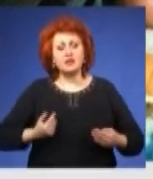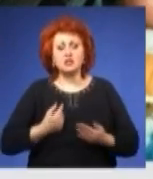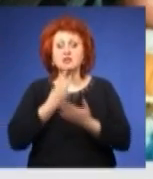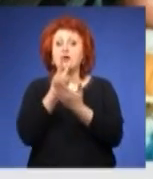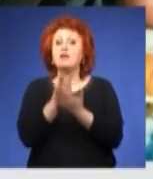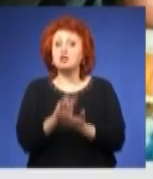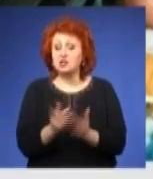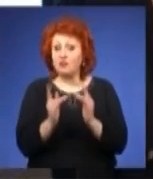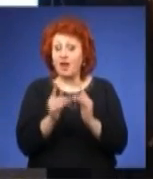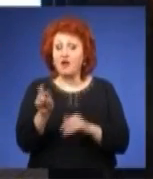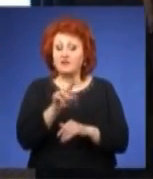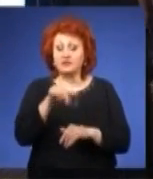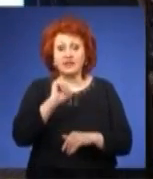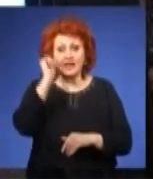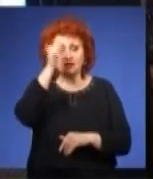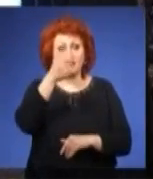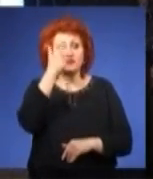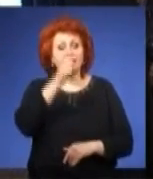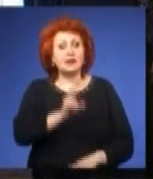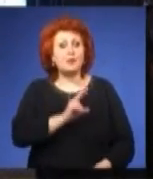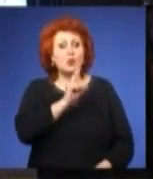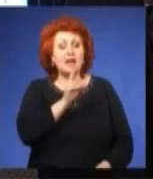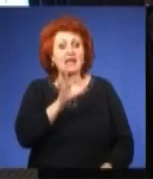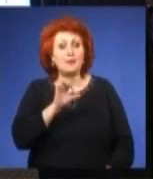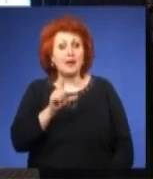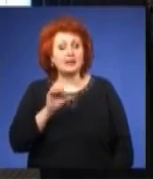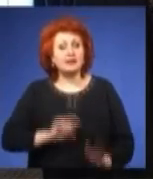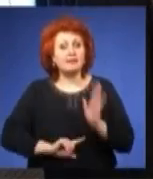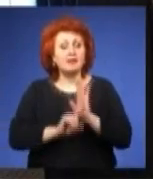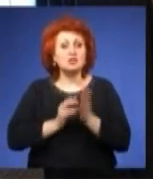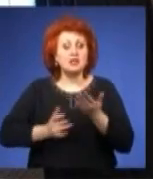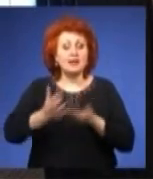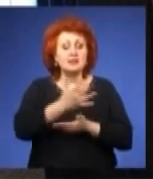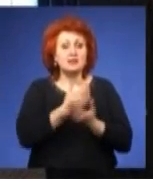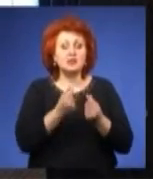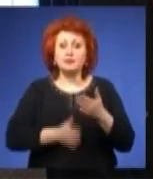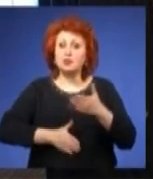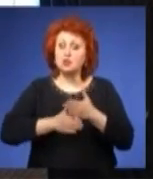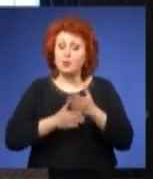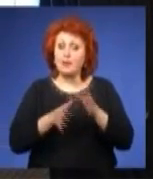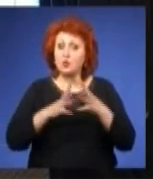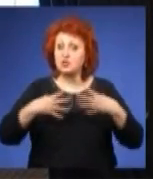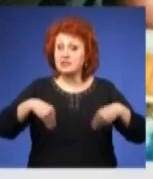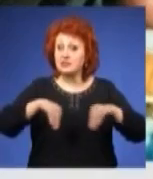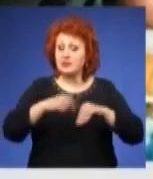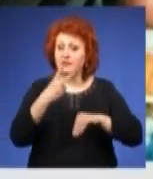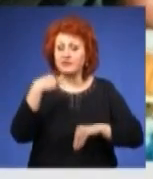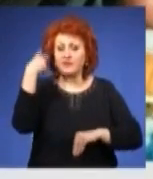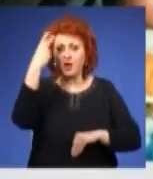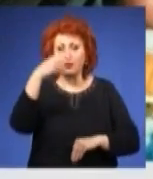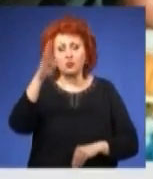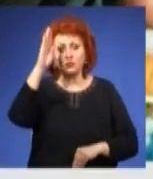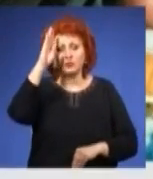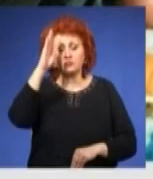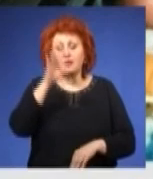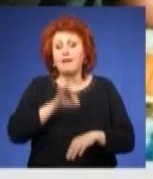жизни прикован к постели. В январе этого года в Ставропольской и Невинномысской епархии начали собирать средства, чтобы помочь семье Захаровых. В 2 года